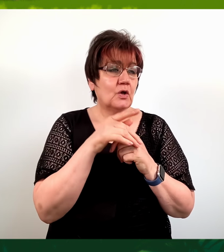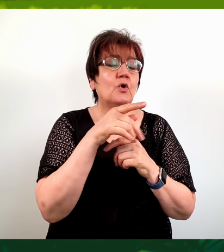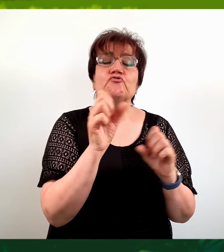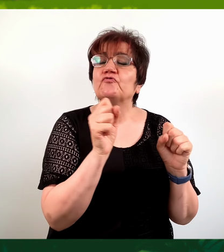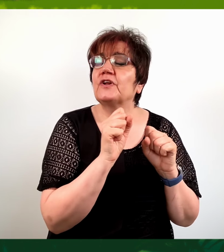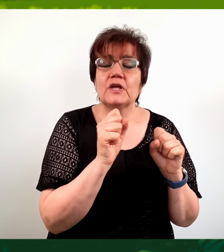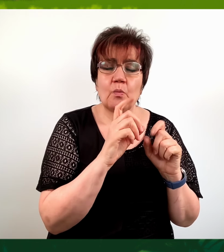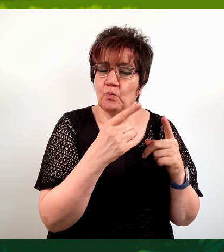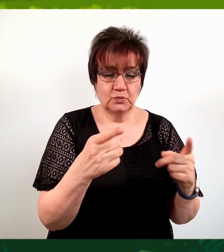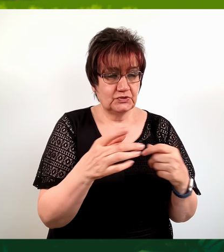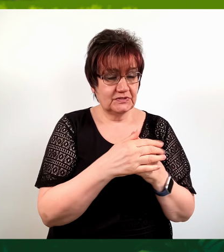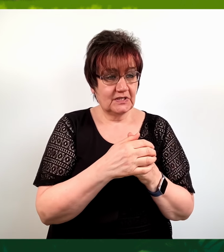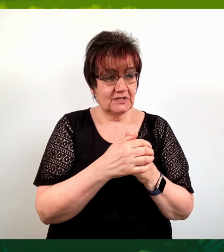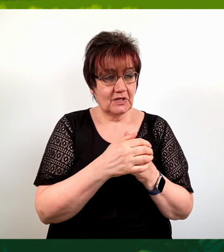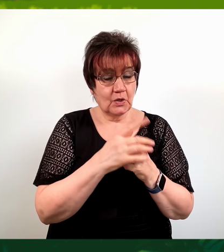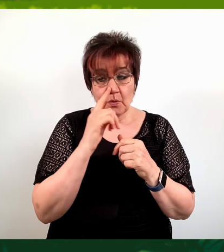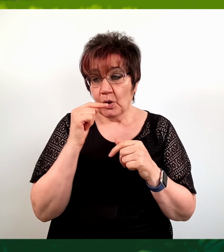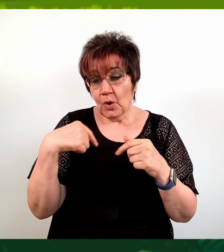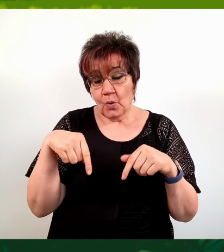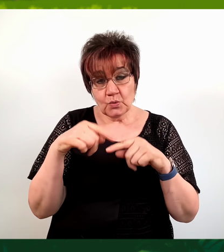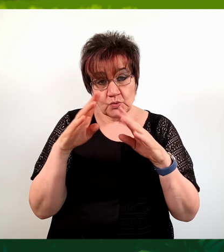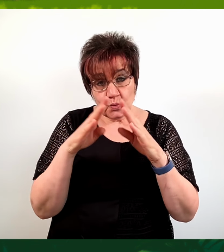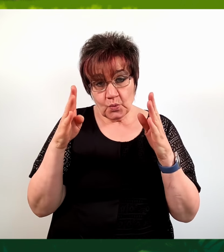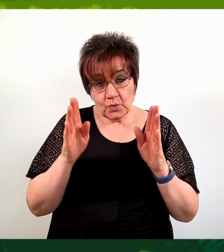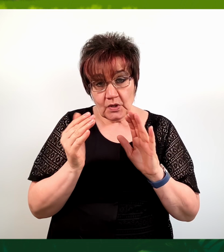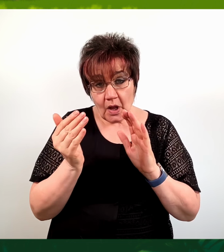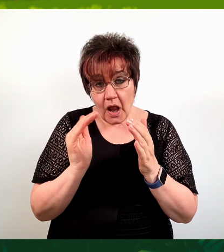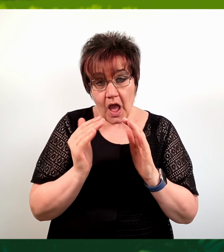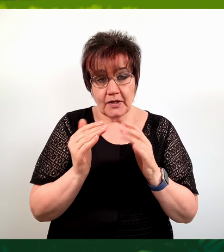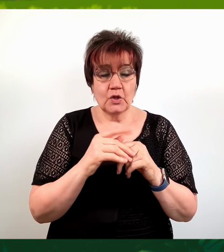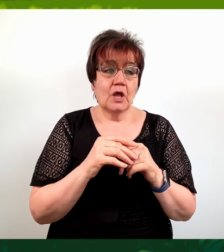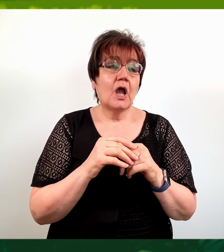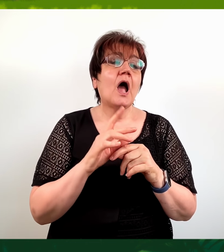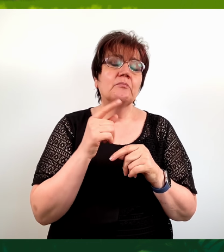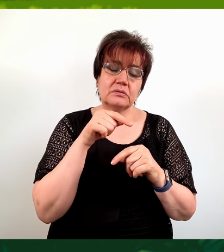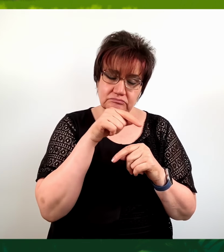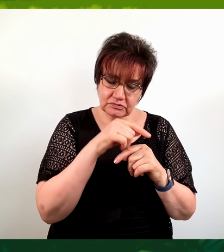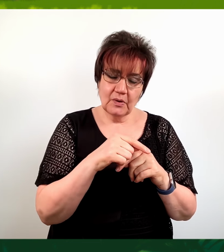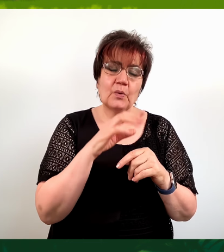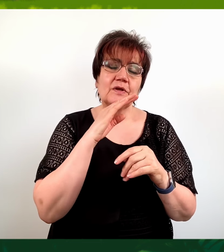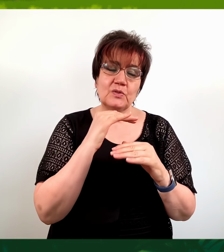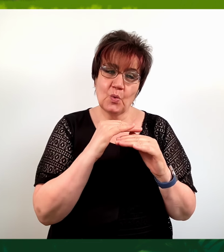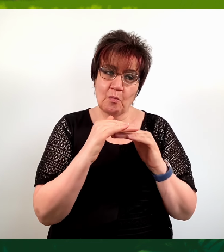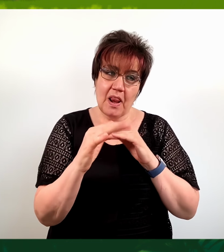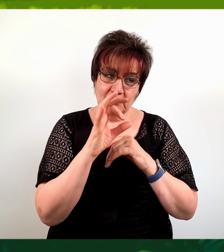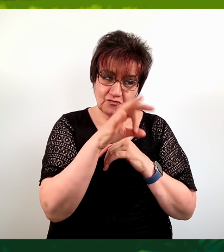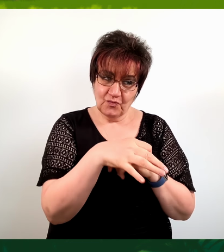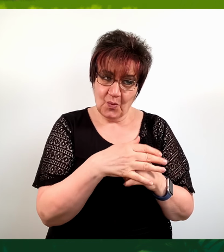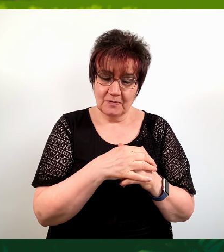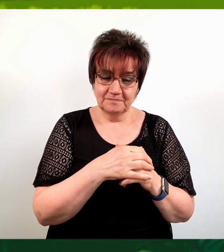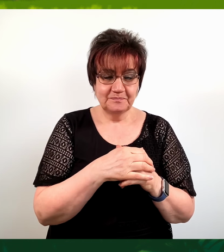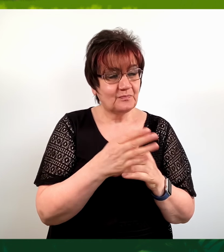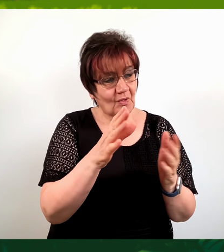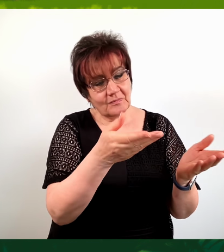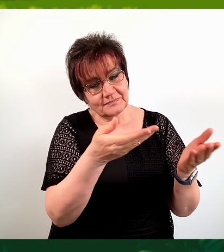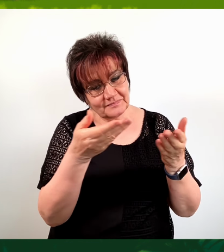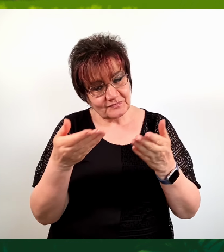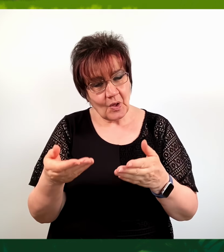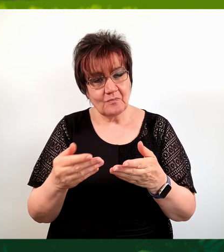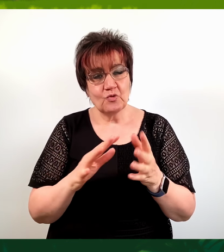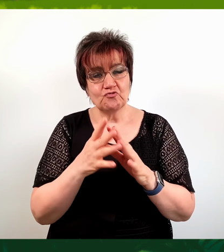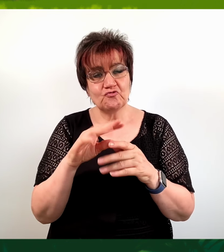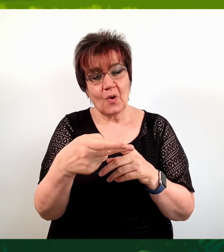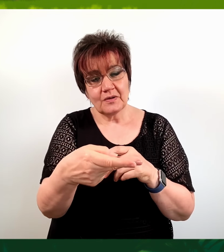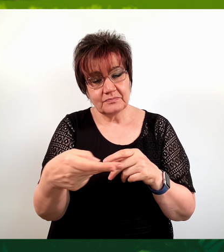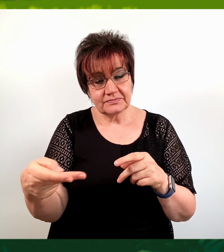du sollst nicht frieren, auch wenn unsere Hütte sehr klein ist, aber für dich haben wir immer noch Platz. Leg dich